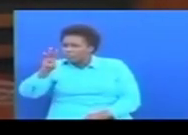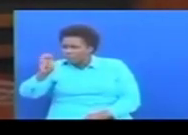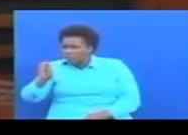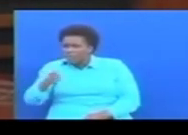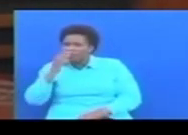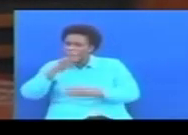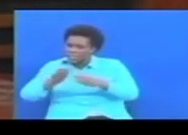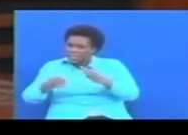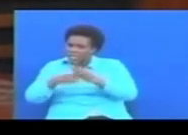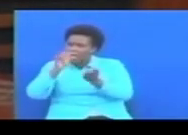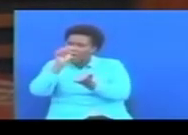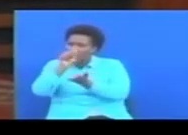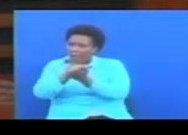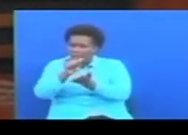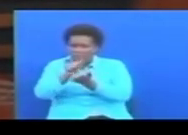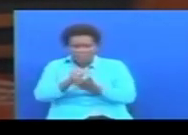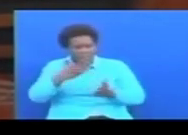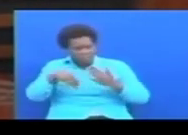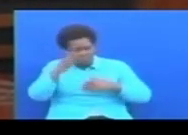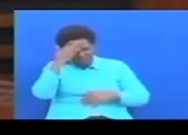kwa kiwango cha lami? Asante sana.